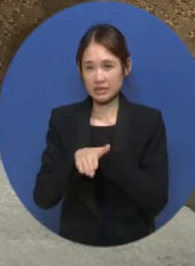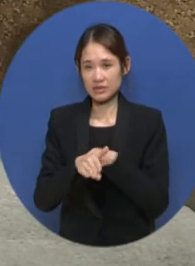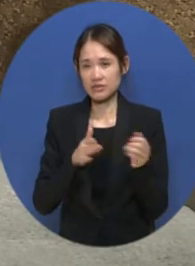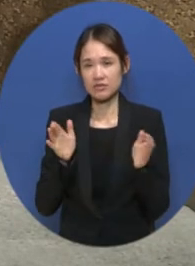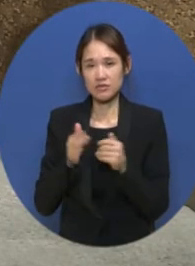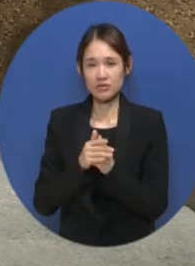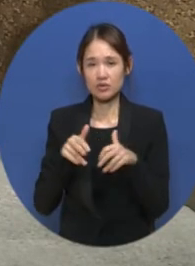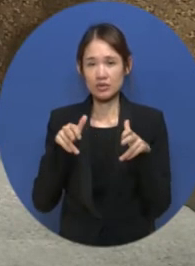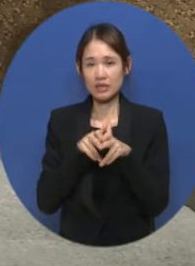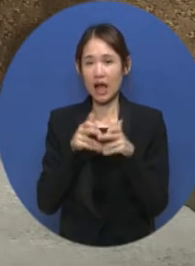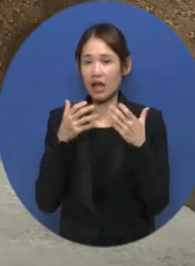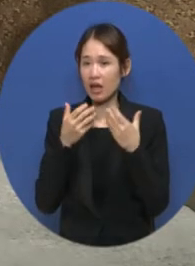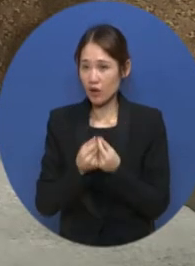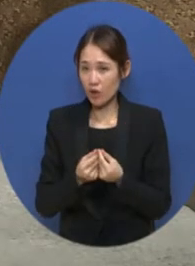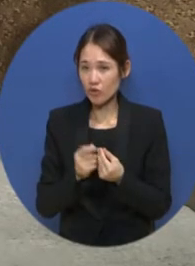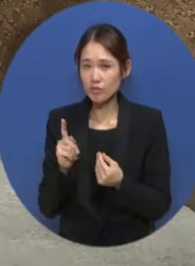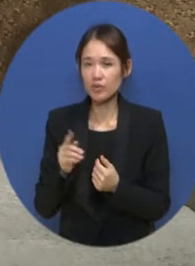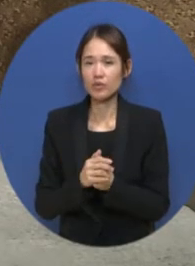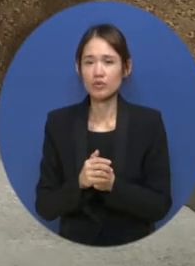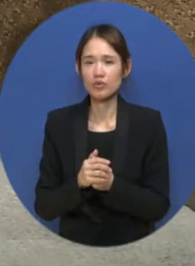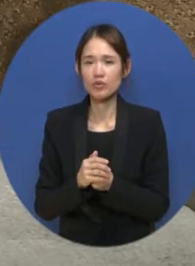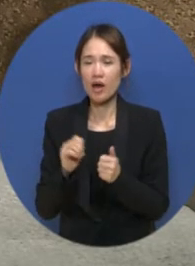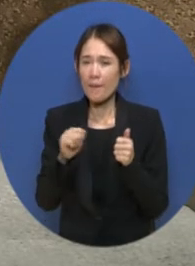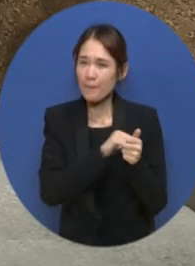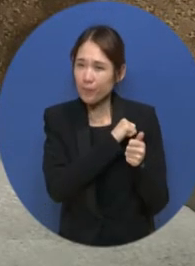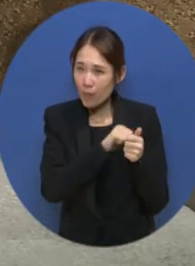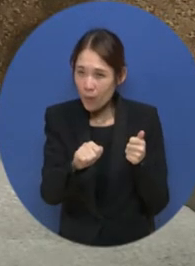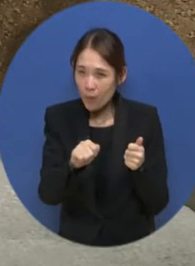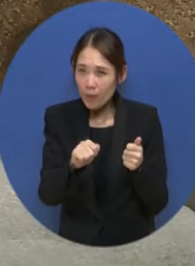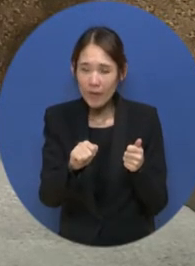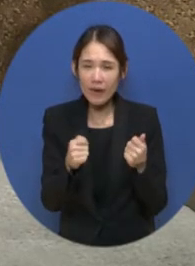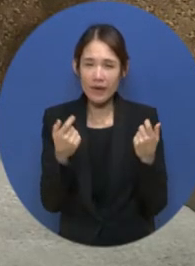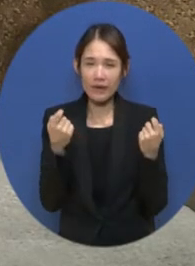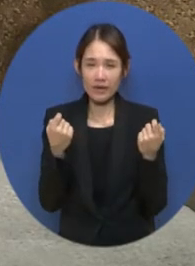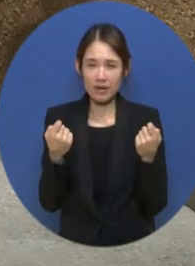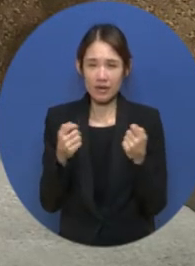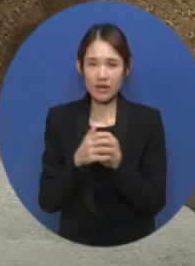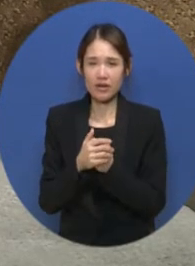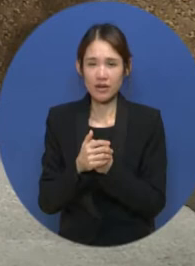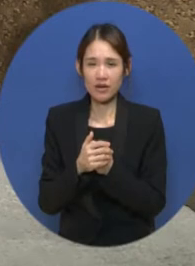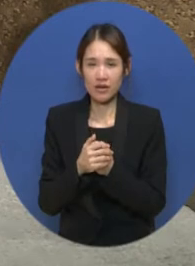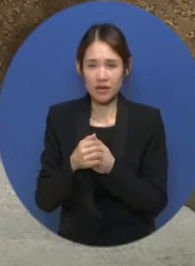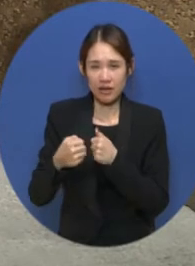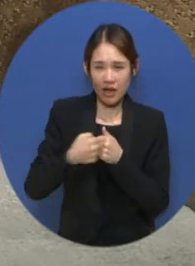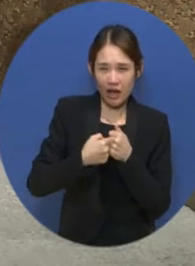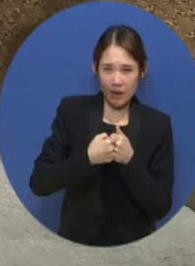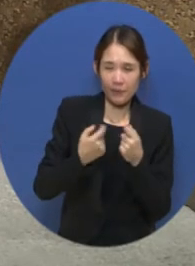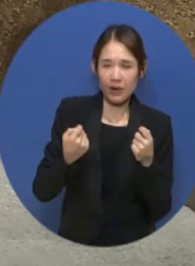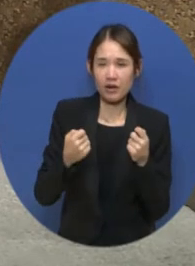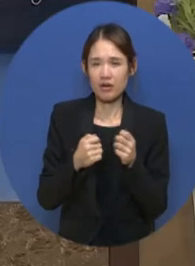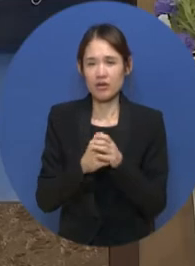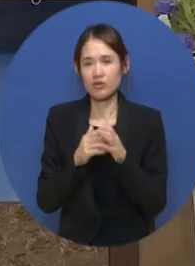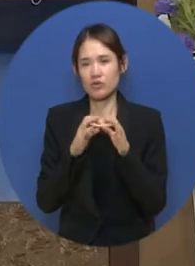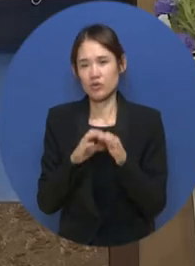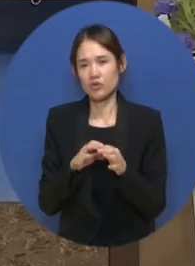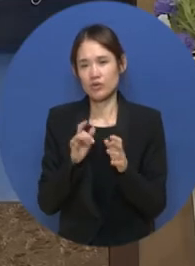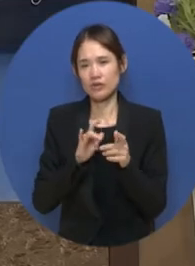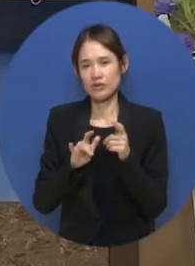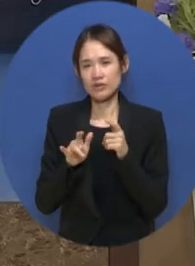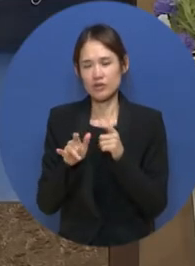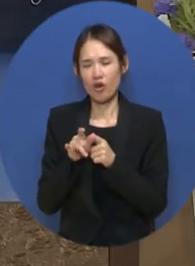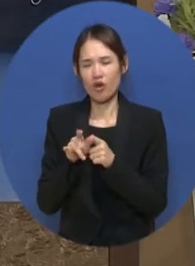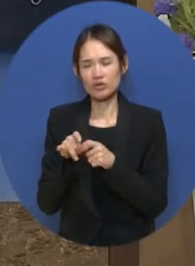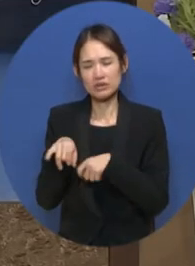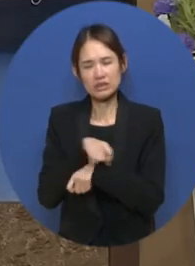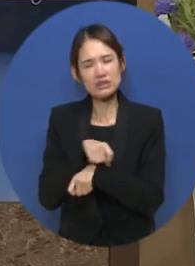그리고 이제 장애인의 경우에는 이런 그 폭행 이라던지 이런 학대 에서 좀더 특수한